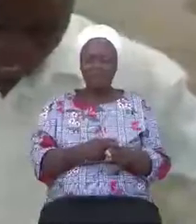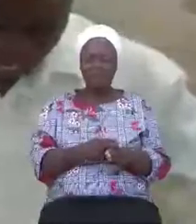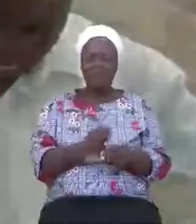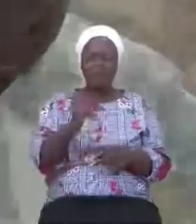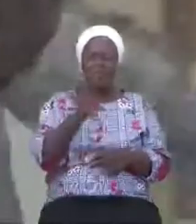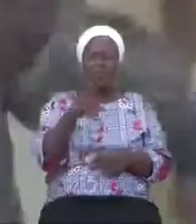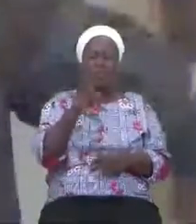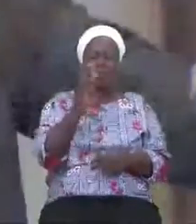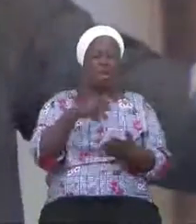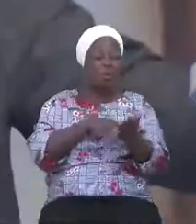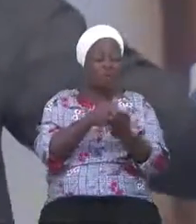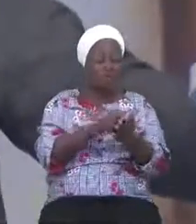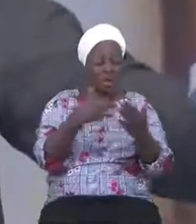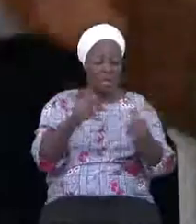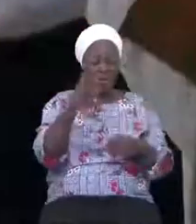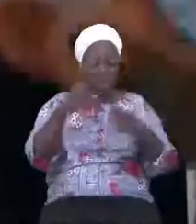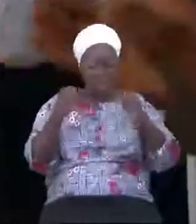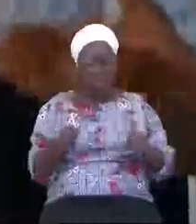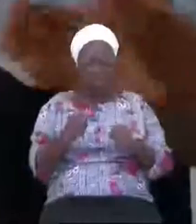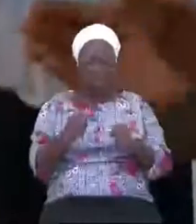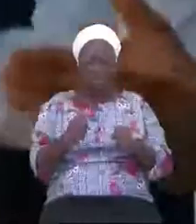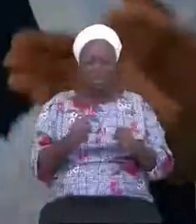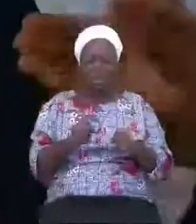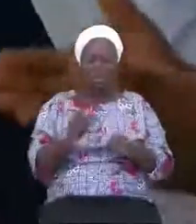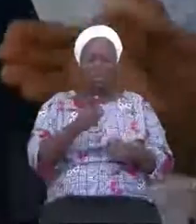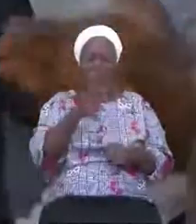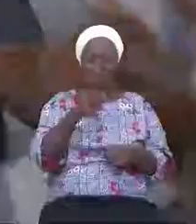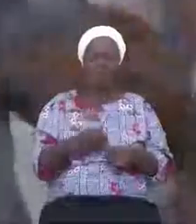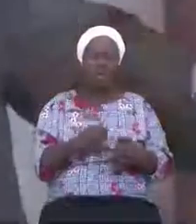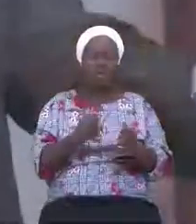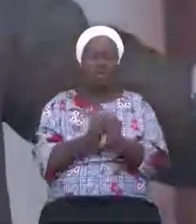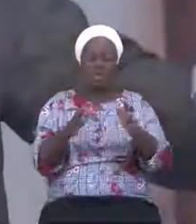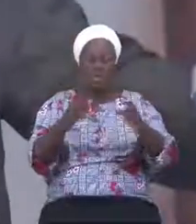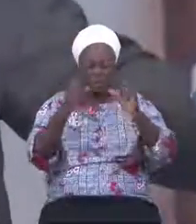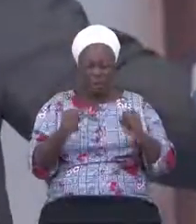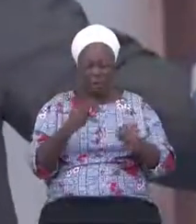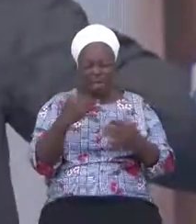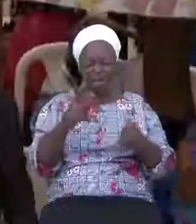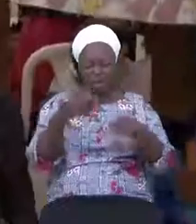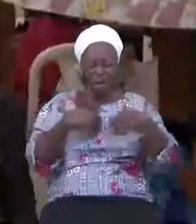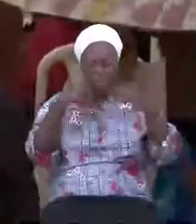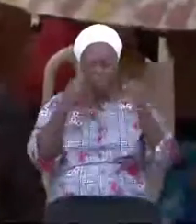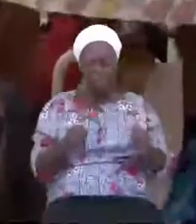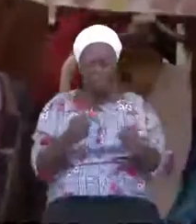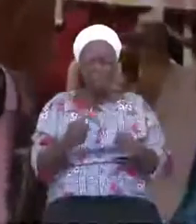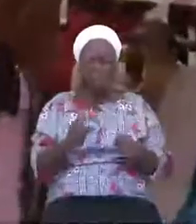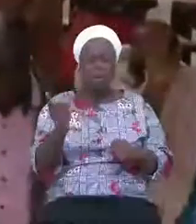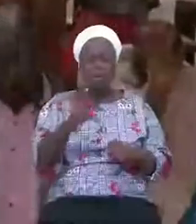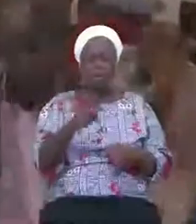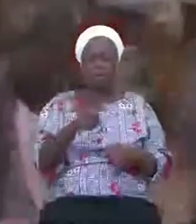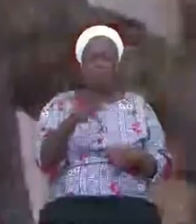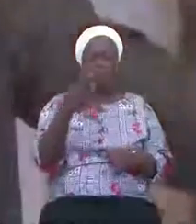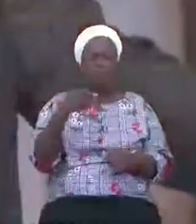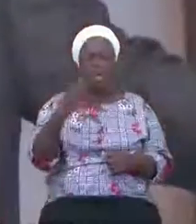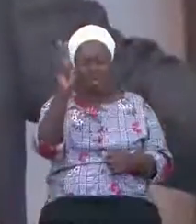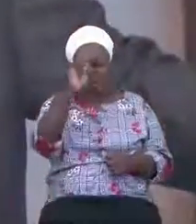Là où tu étais faible, maintenant tu es fort. Là où tu étais impotent, maintenant tu es puissant. Là où tu étais